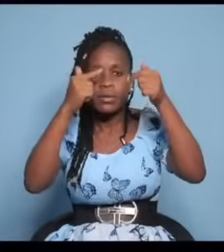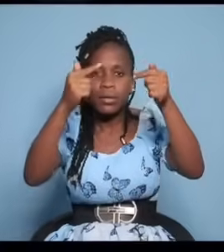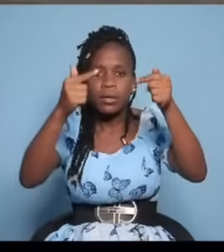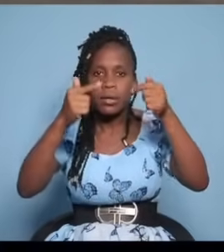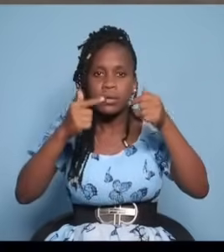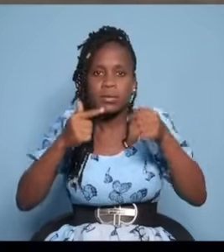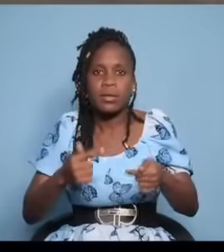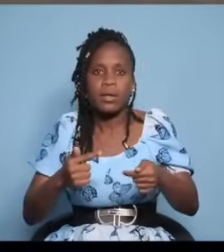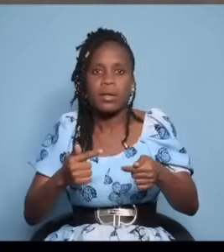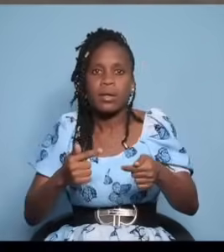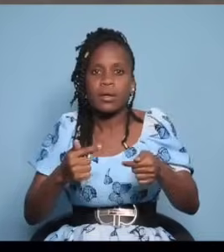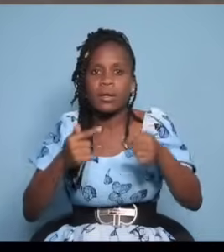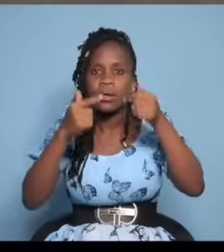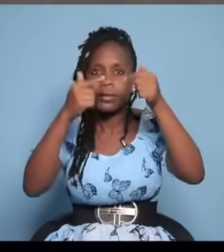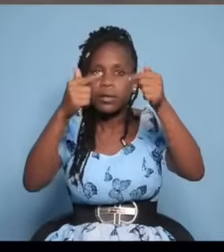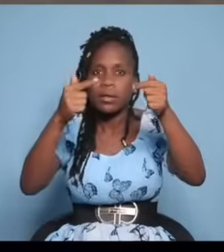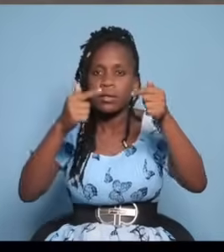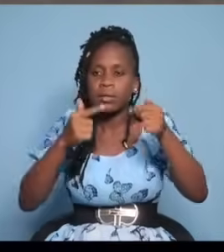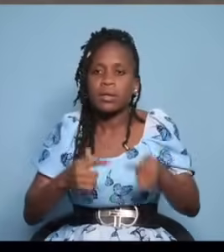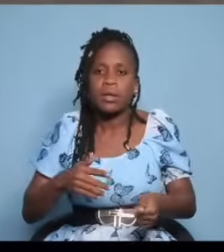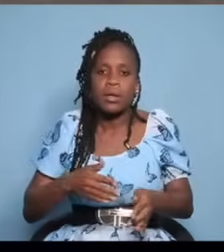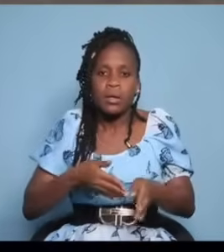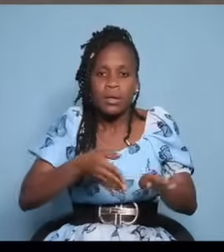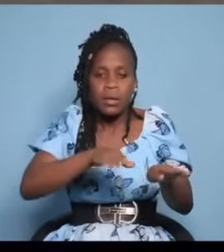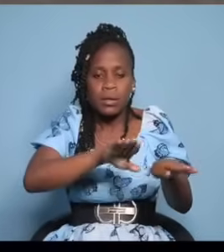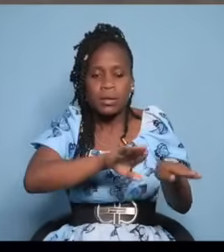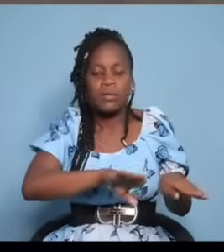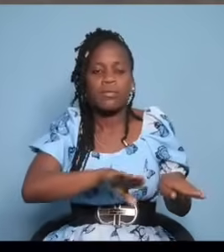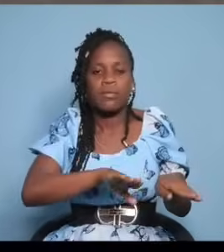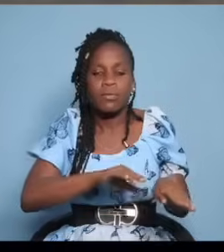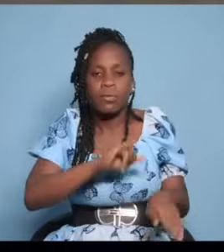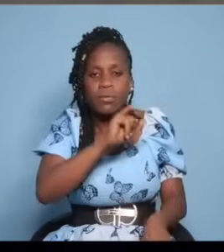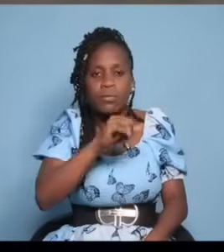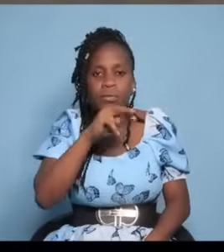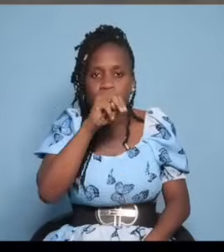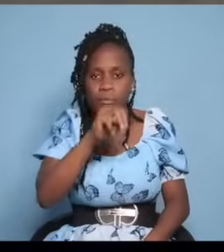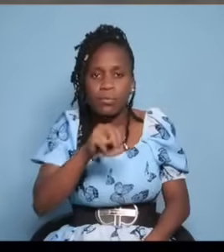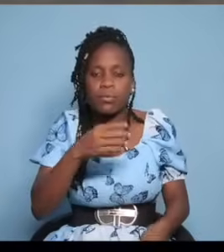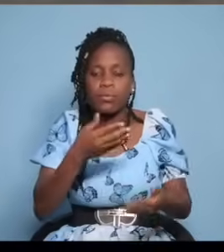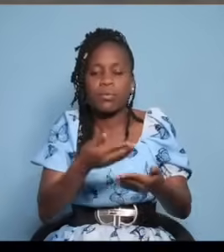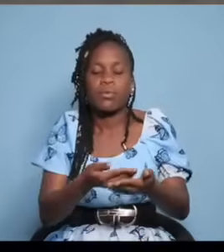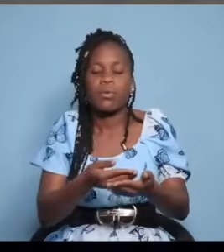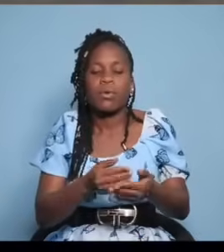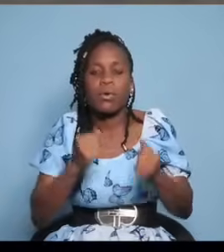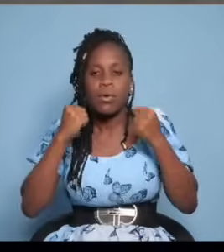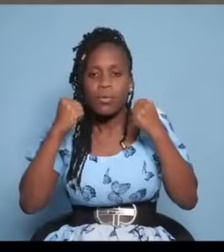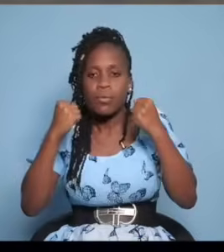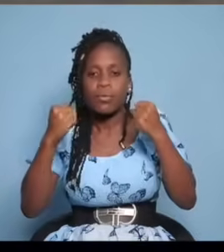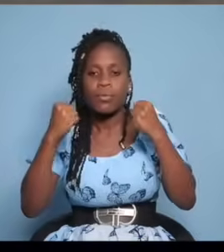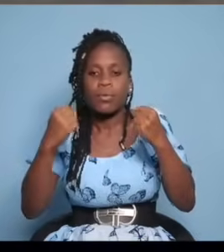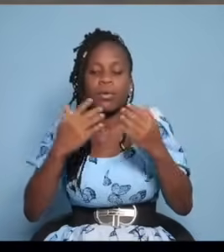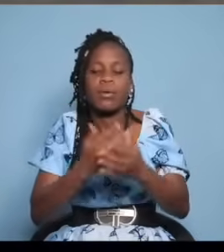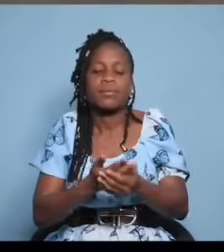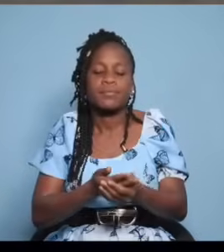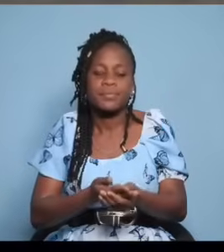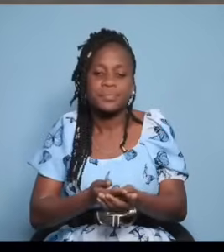makamu wa rais Dr. John Garang Demebia na tegemeo na shujaa wa Sudan. Ilikuwa habari